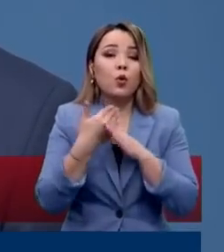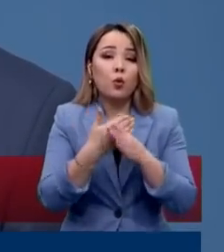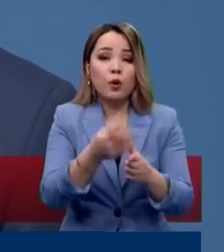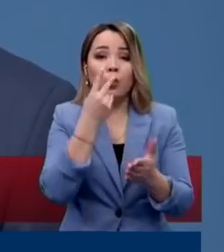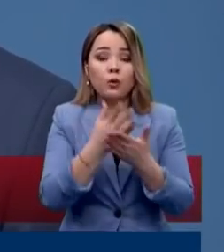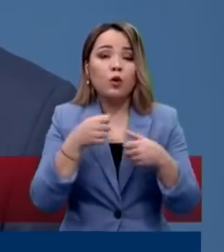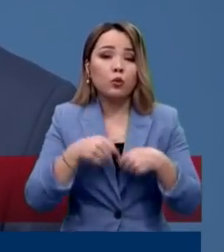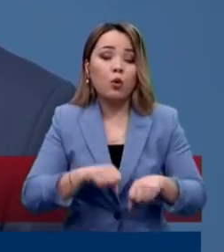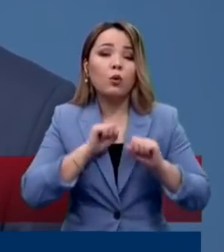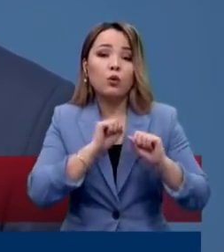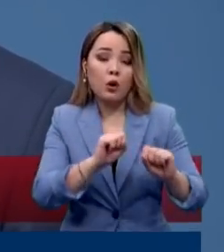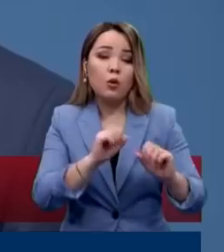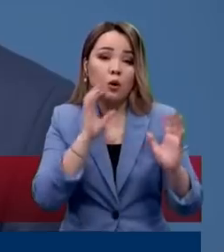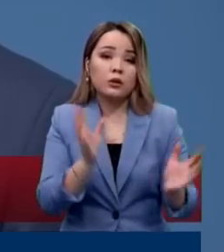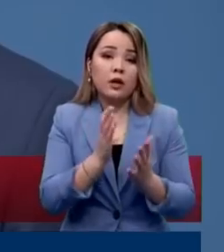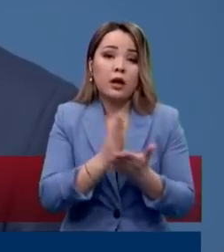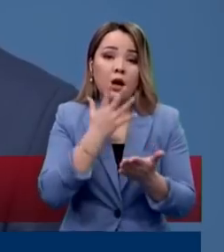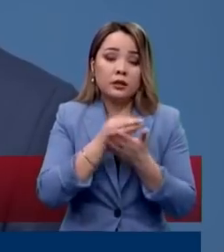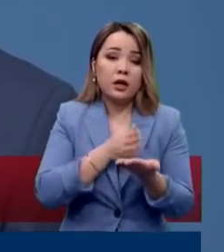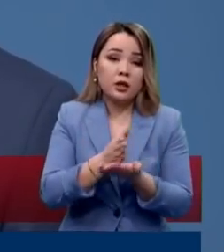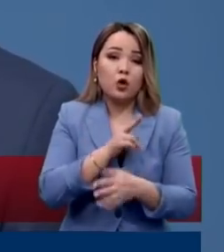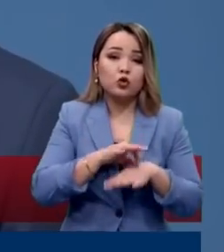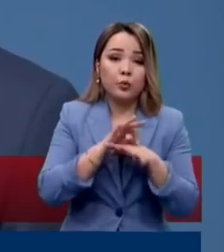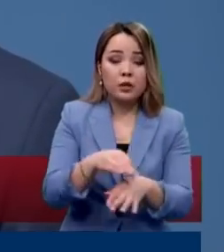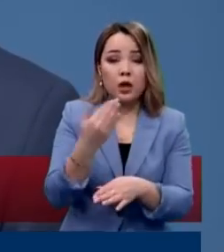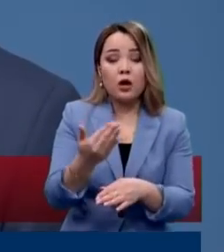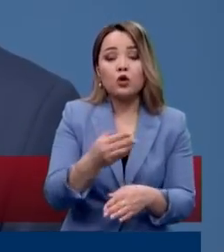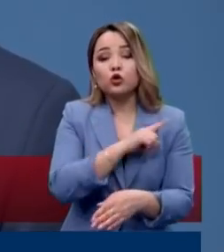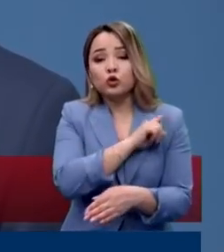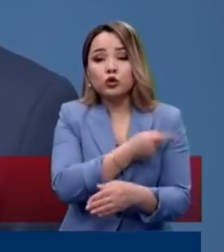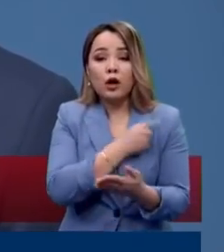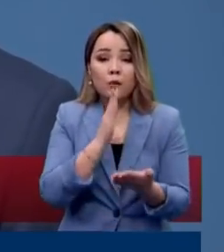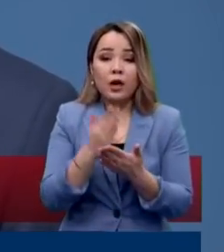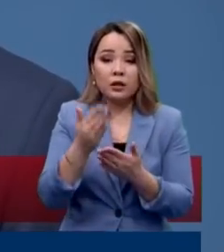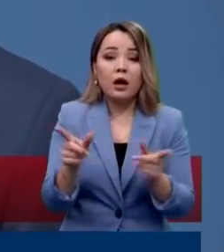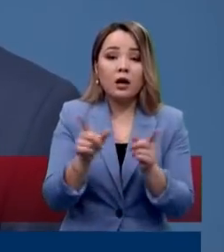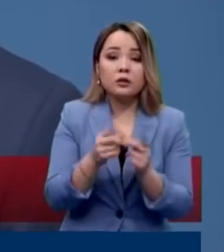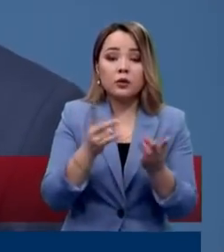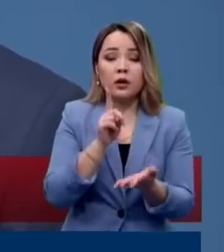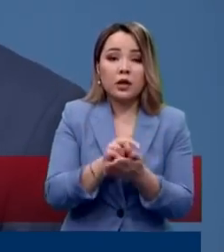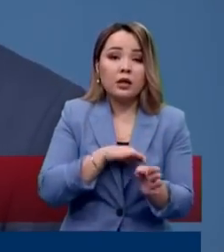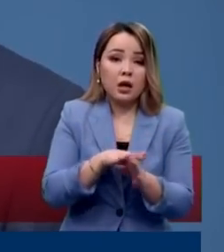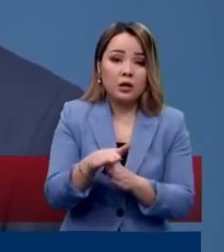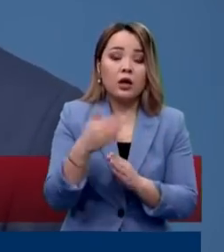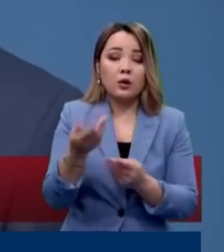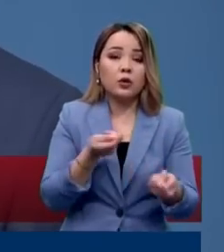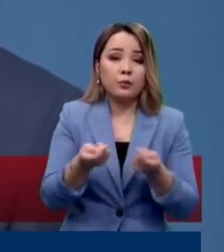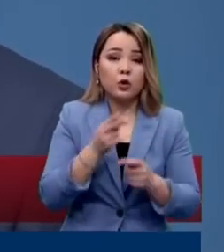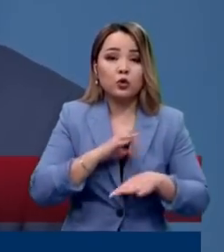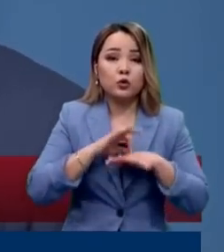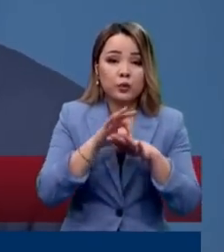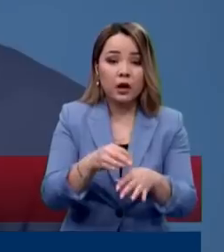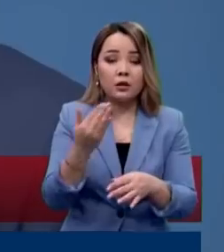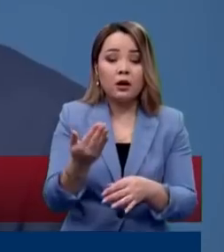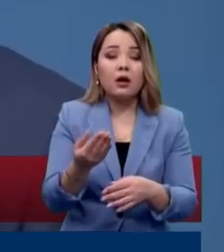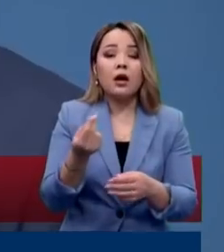көрсету, ұйымыз құқын қорғау саласында жақсы жұмыс істеп келе жатқан ұйым, ол сол күш болғасы мүмкін қазір соның қасында болғысы келетін, соны билеп жаңағы